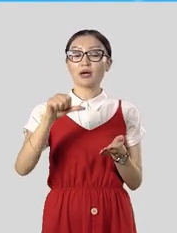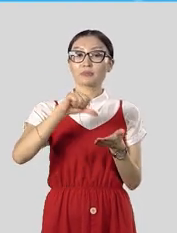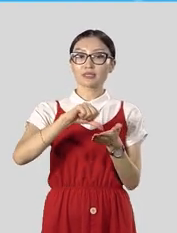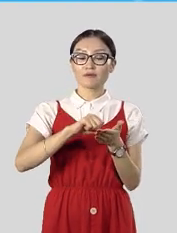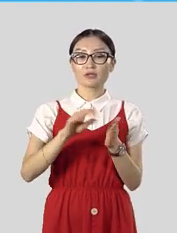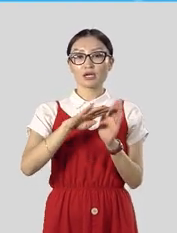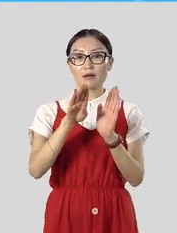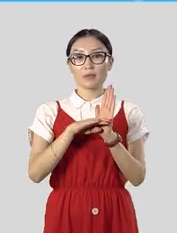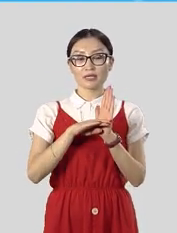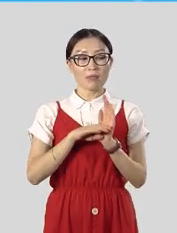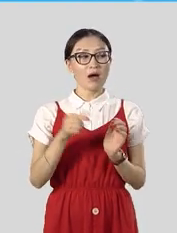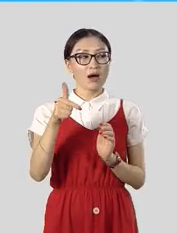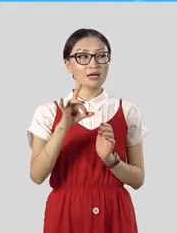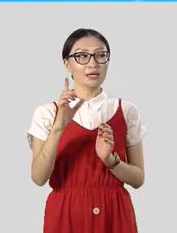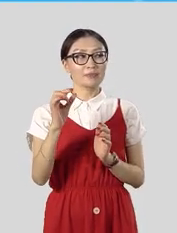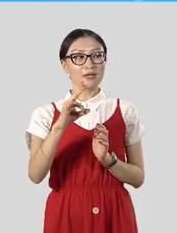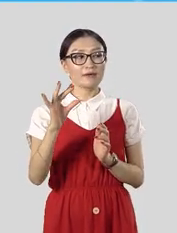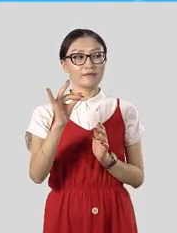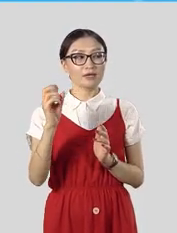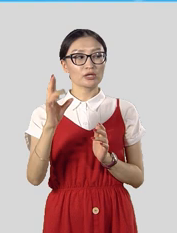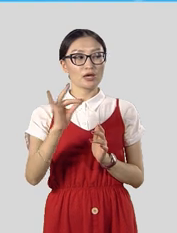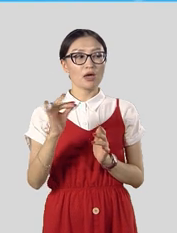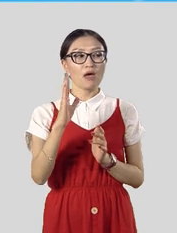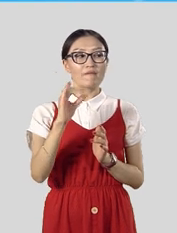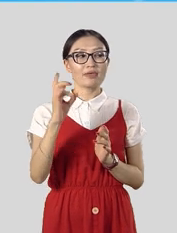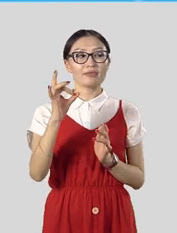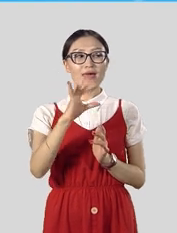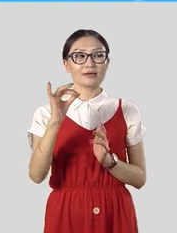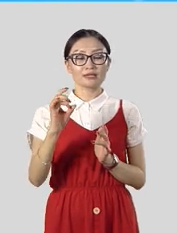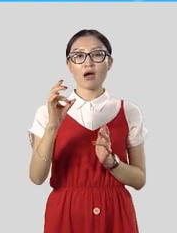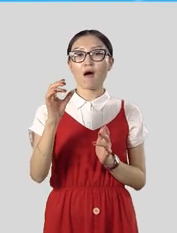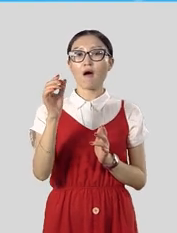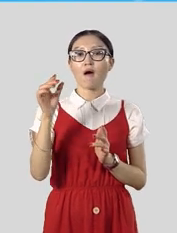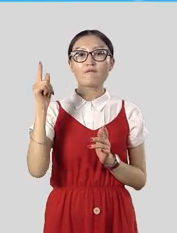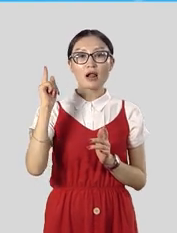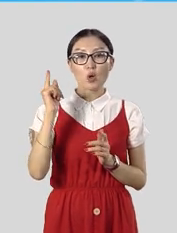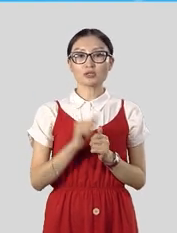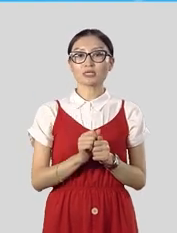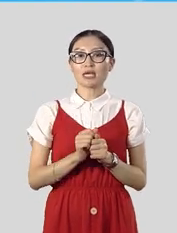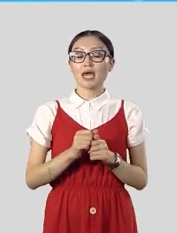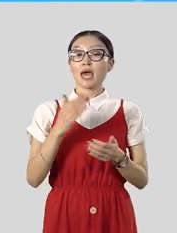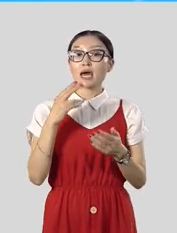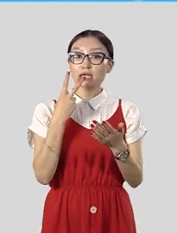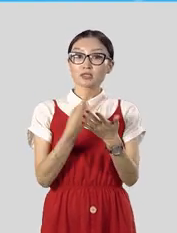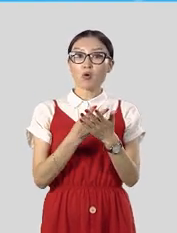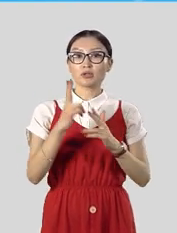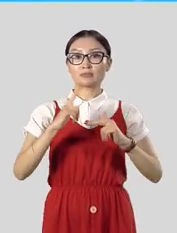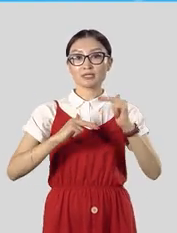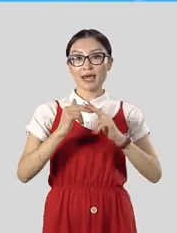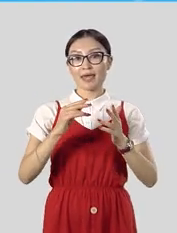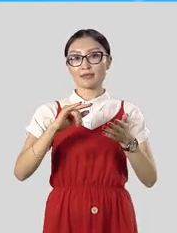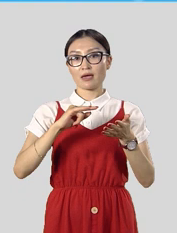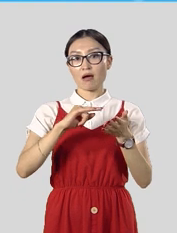Представителем подтипа гребневики является венерин волос. Рассмотрим строение